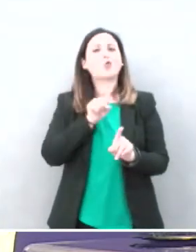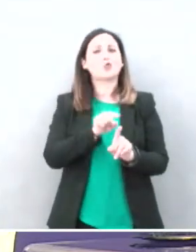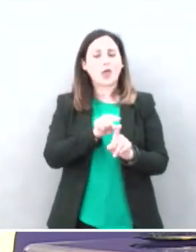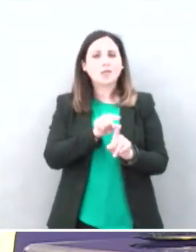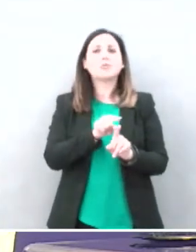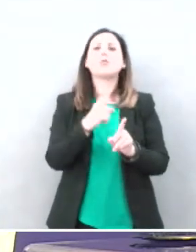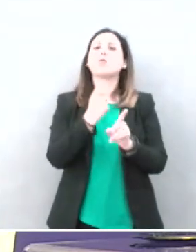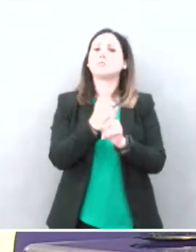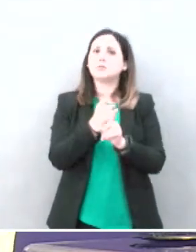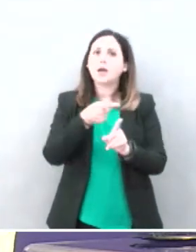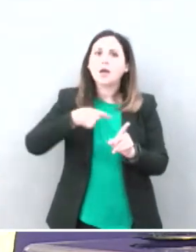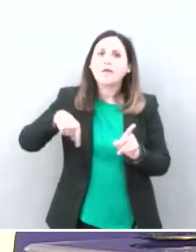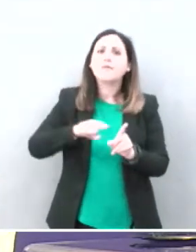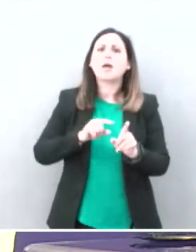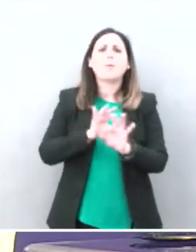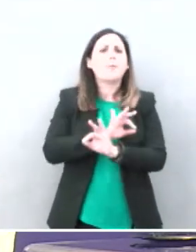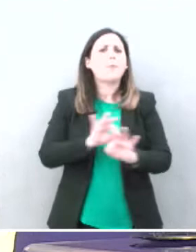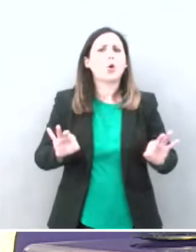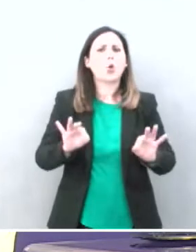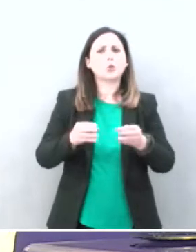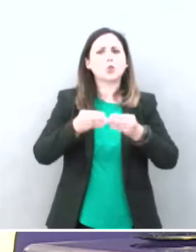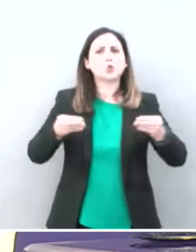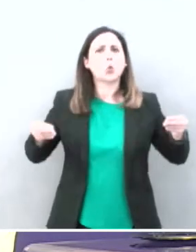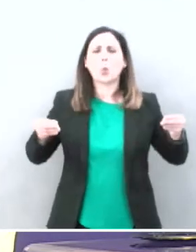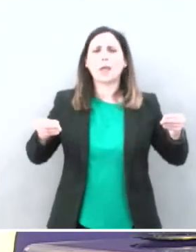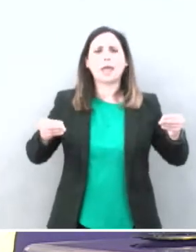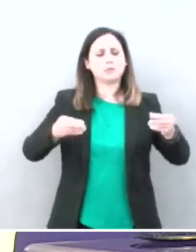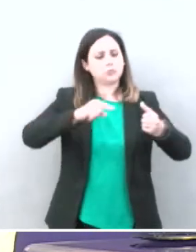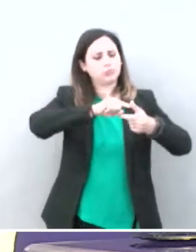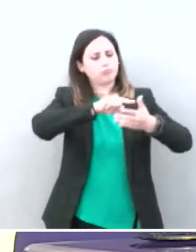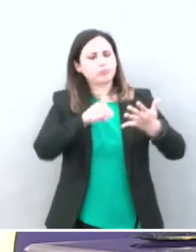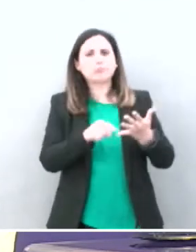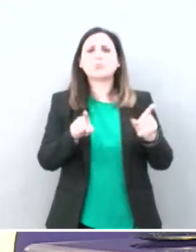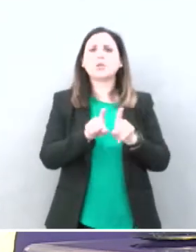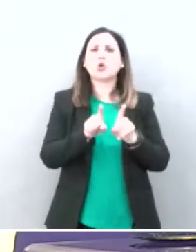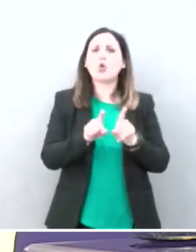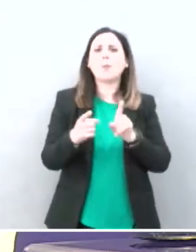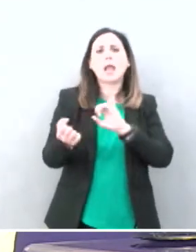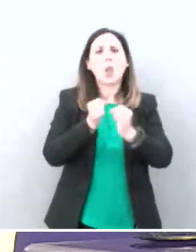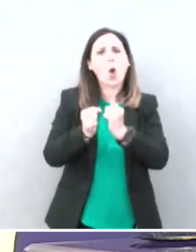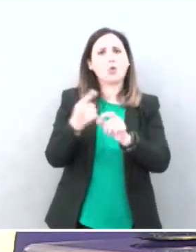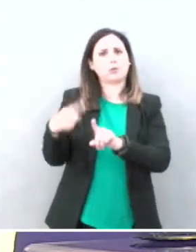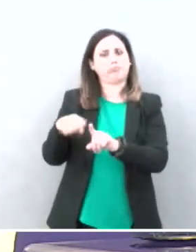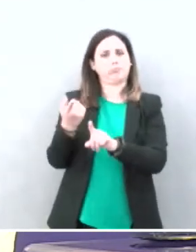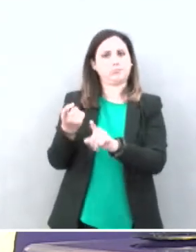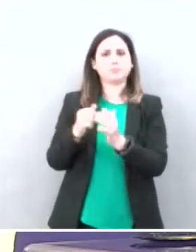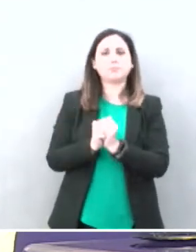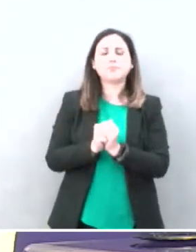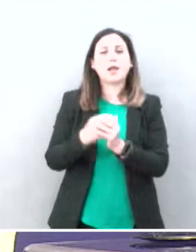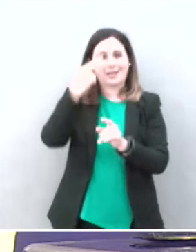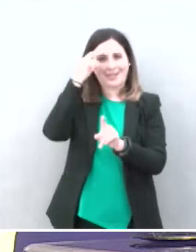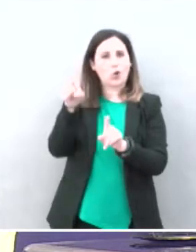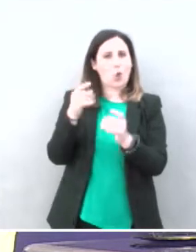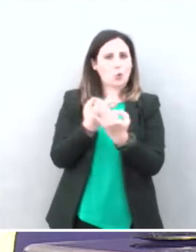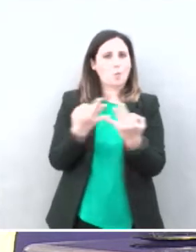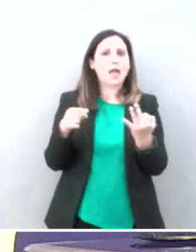dobbiamo dotarci degli strumenti per difendere questa nostra prerogativa. Come giustamente hai ricordato tu, c'è una